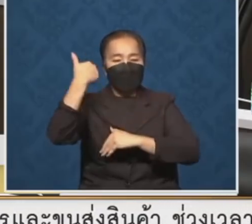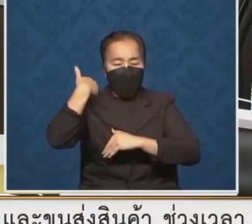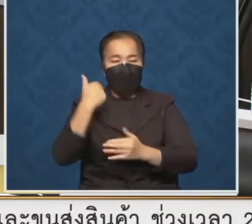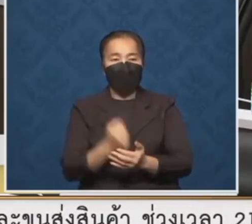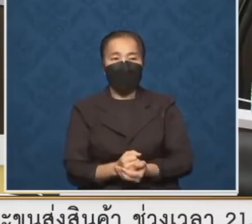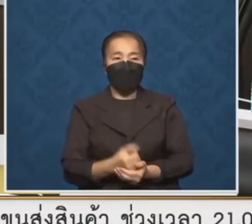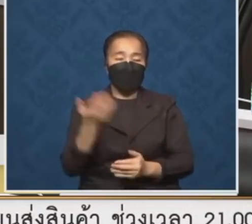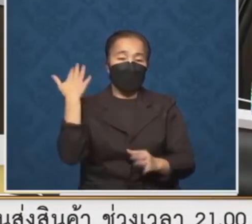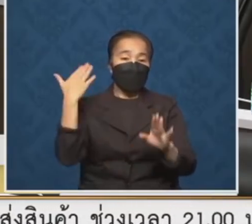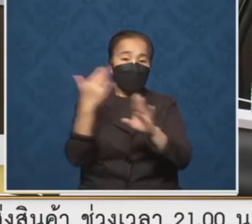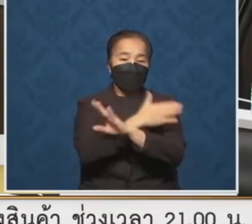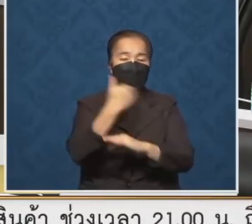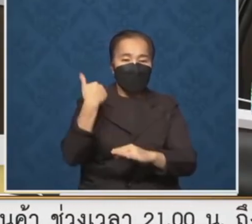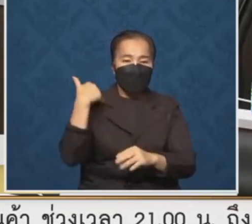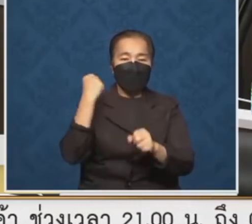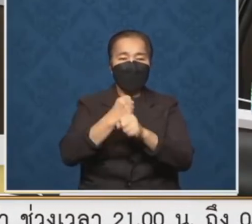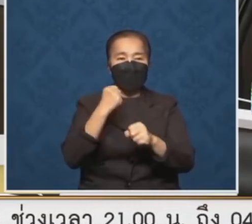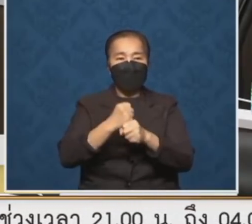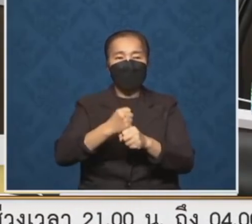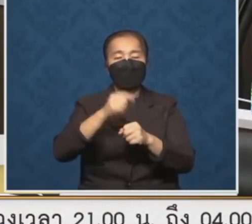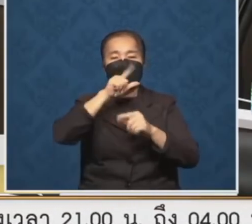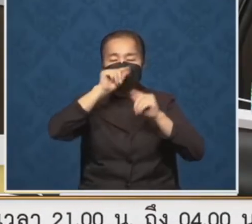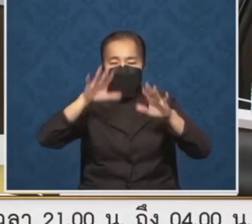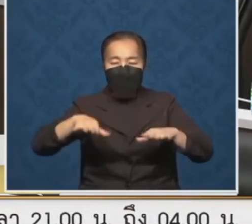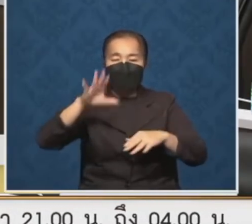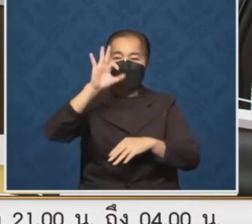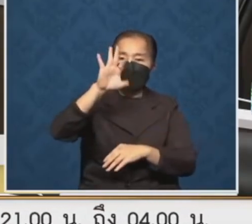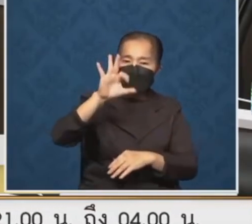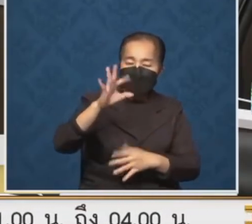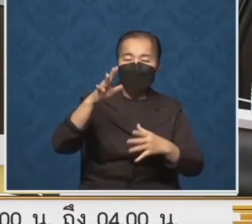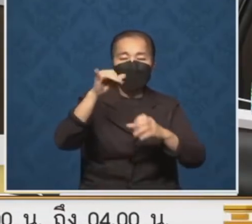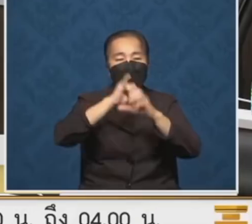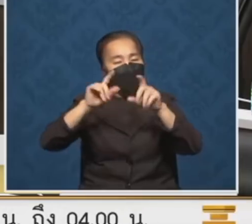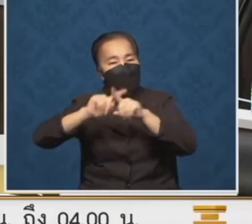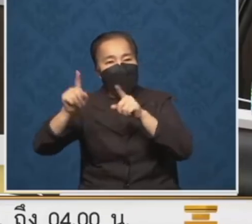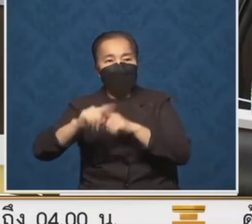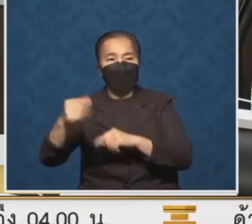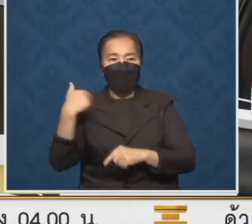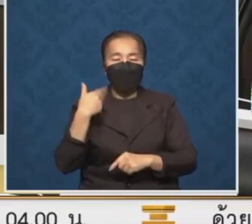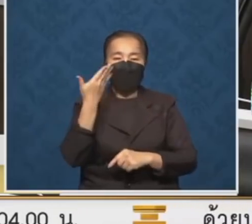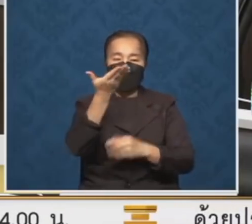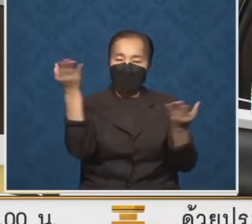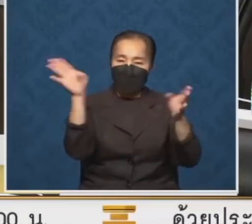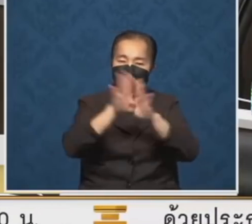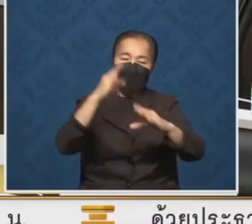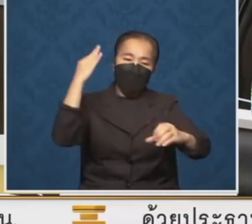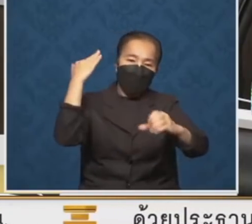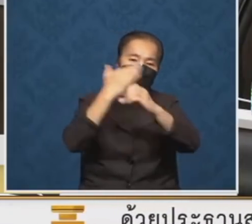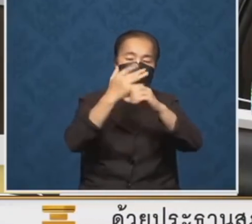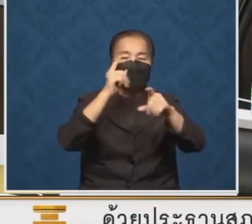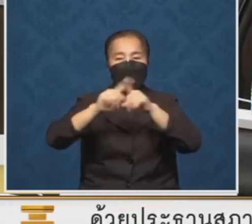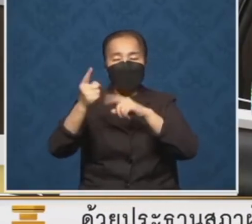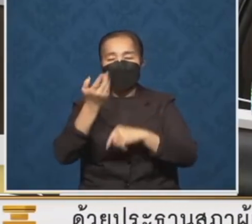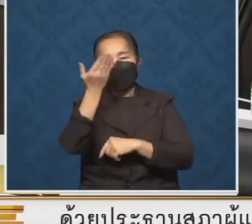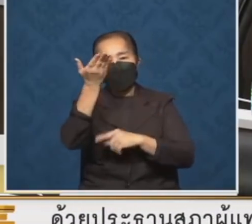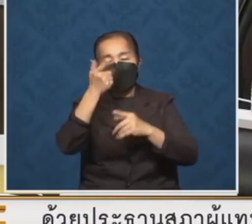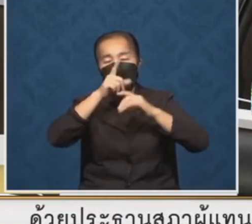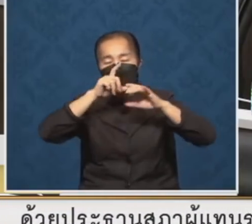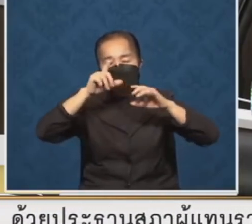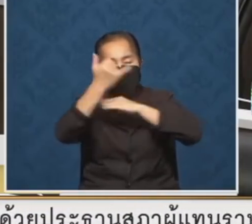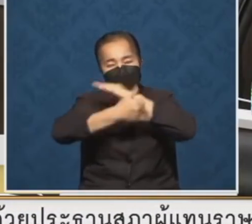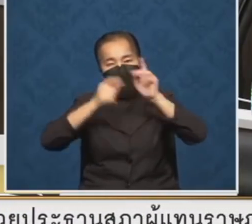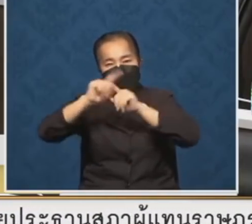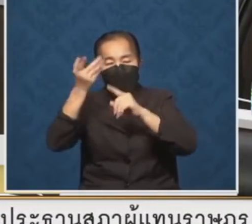การกดดันแพลตฟอร์มอย่าง Twitter Facebook มาอย่างต่อเนื่องครับทั้งขอให้ปิดโพสต์บ้างปิดบัญชีผู้ใช้ปิดเพจปิดกลุ่มต่างๆบ้